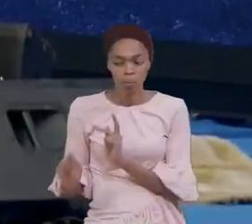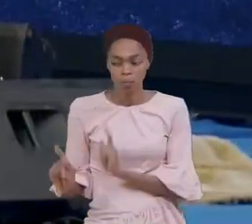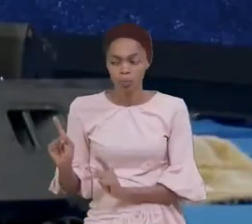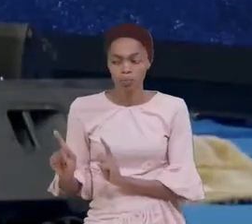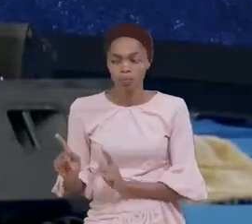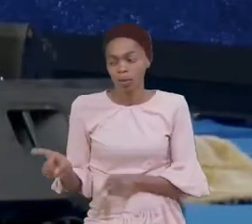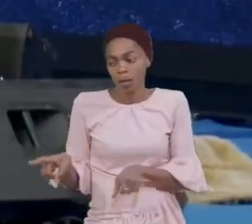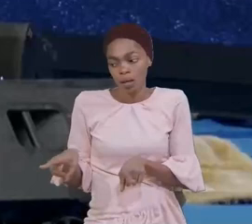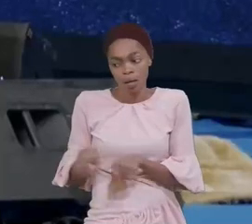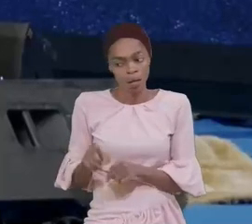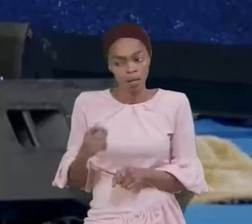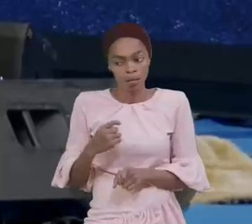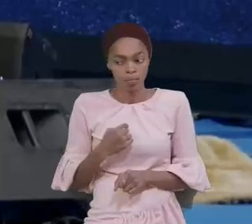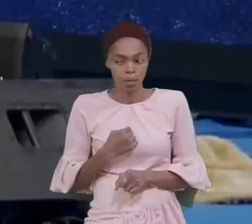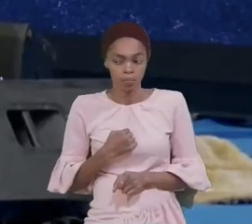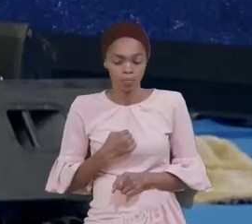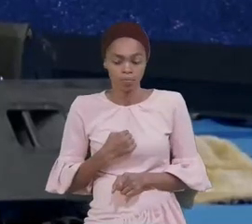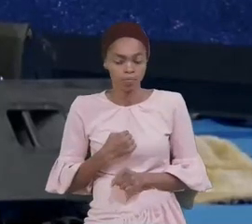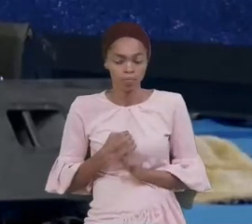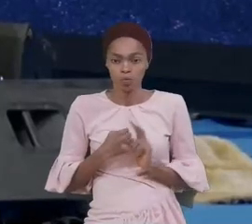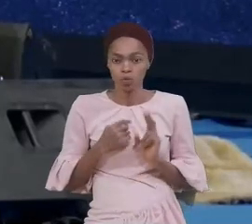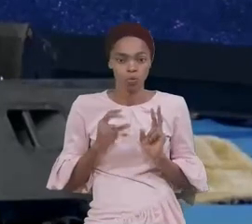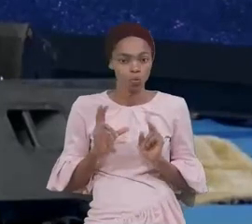par les gens comme moi,